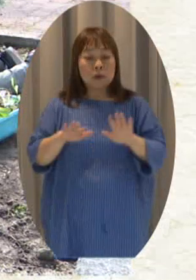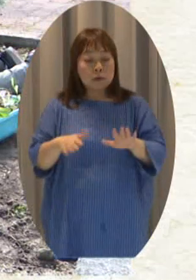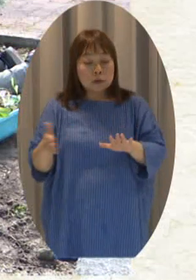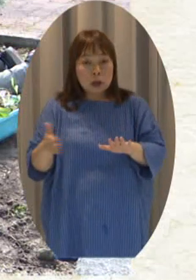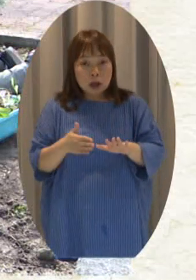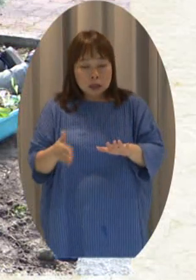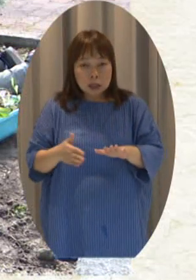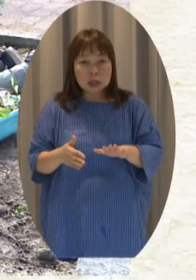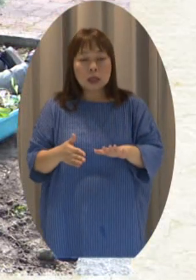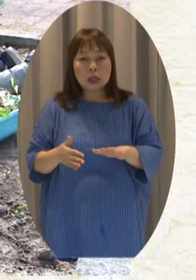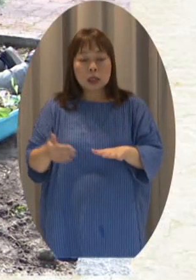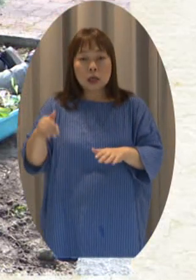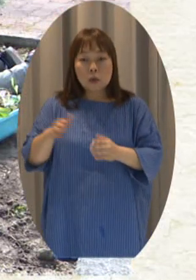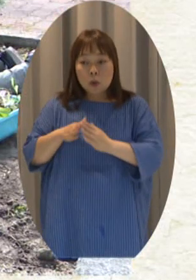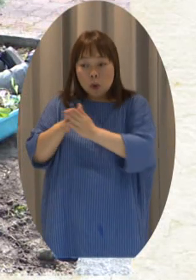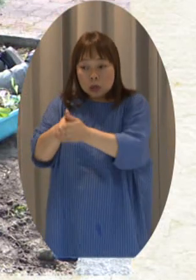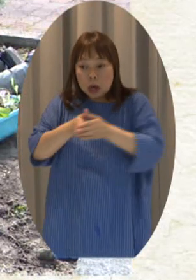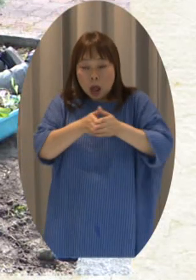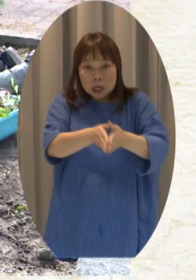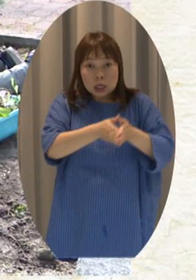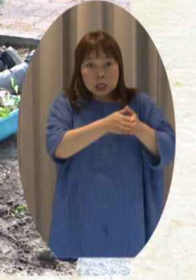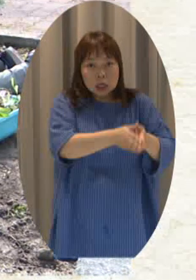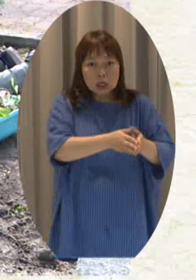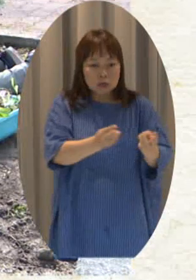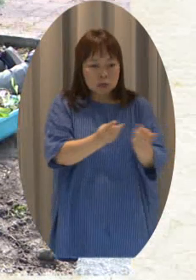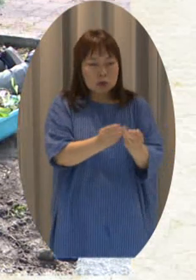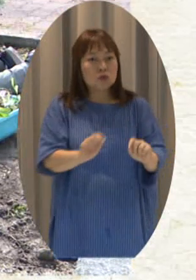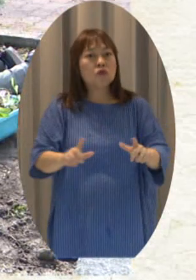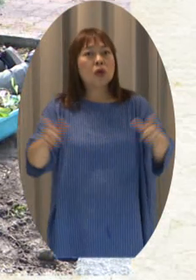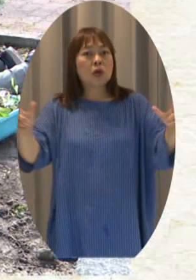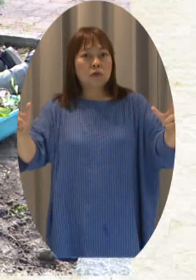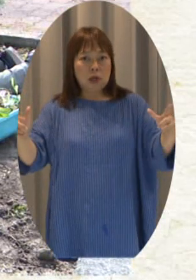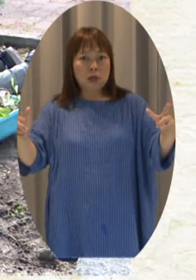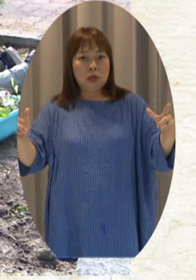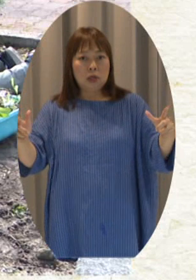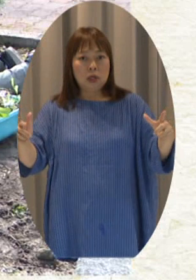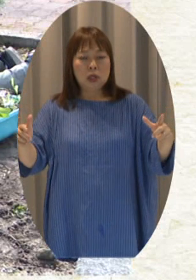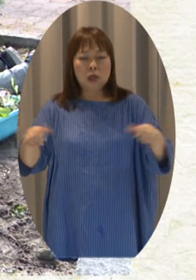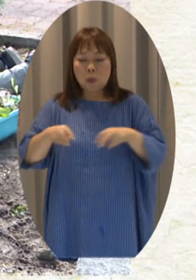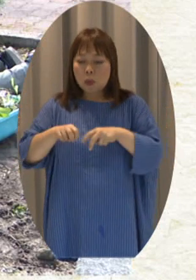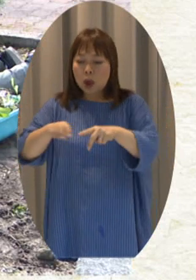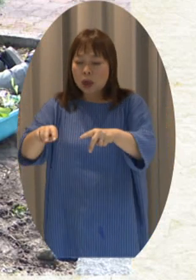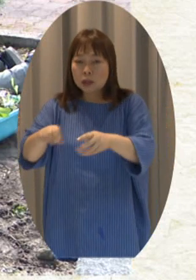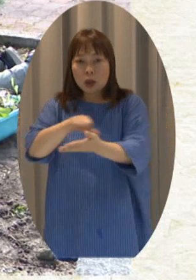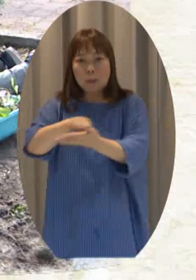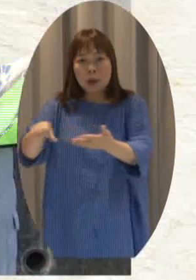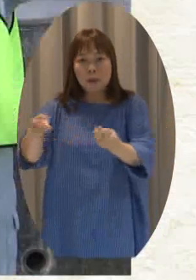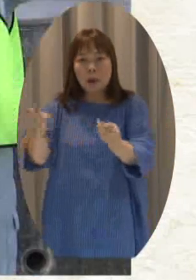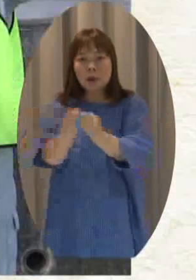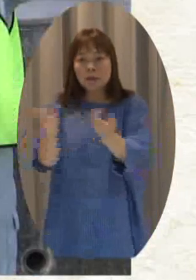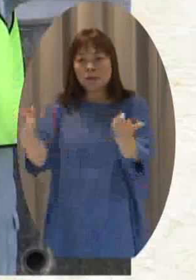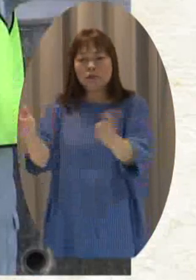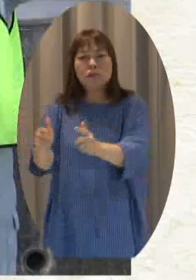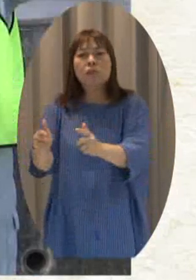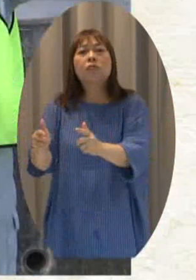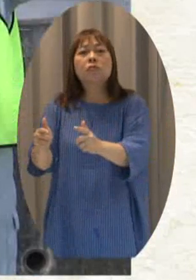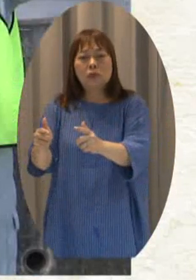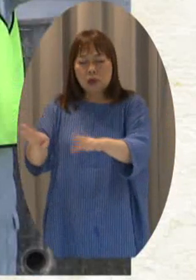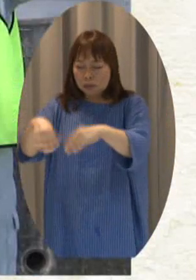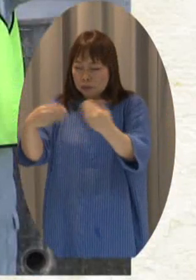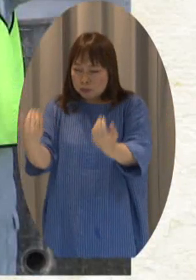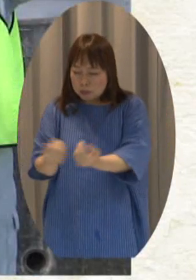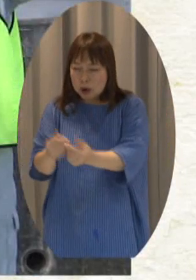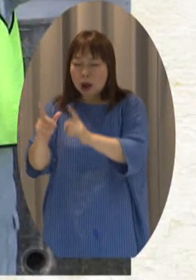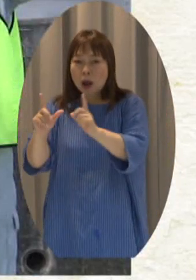最近、依頼が増えているそうですが、少ないメンバーでのボランティア活動ですので、すべてに応